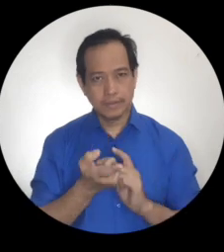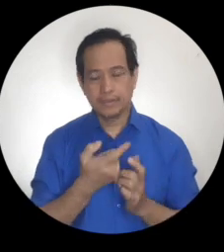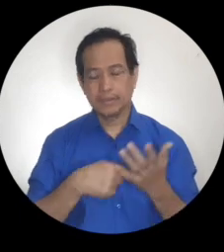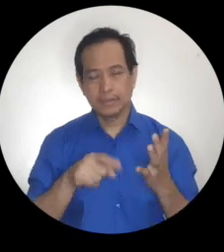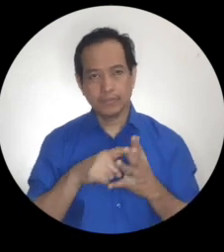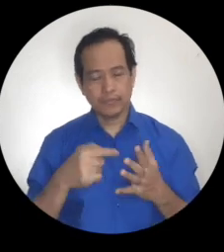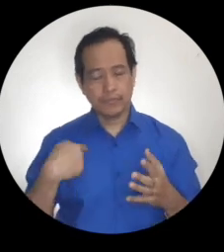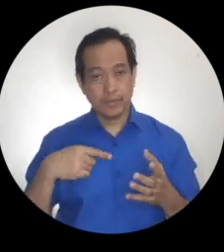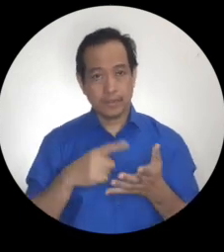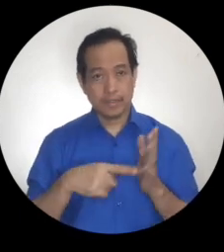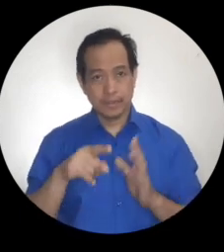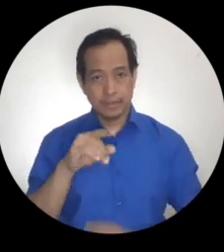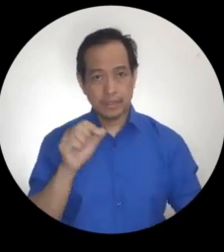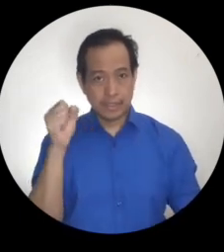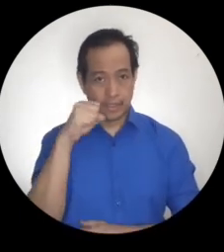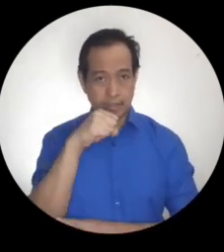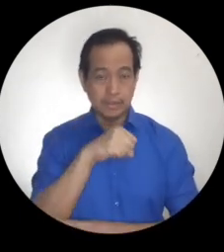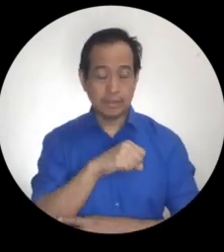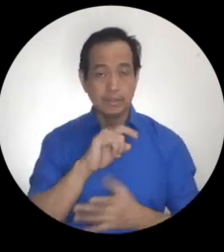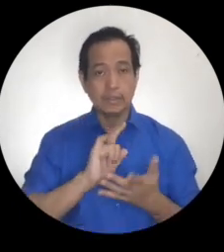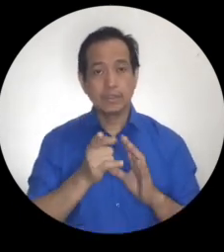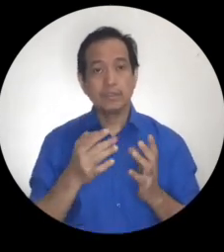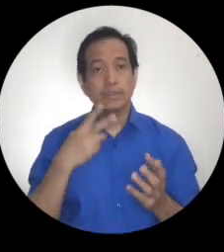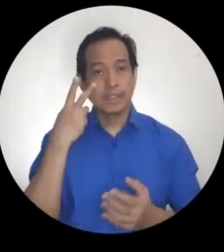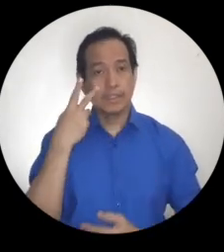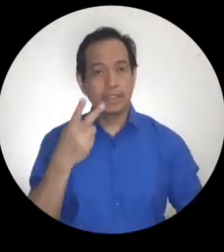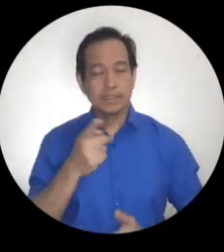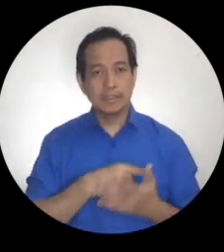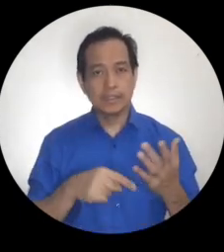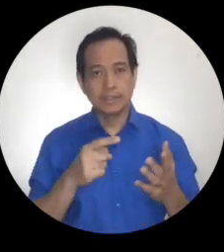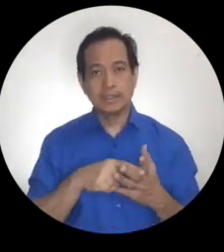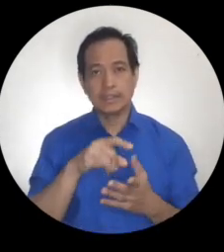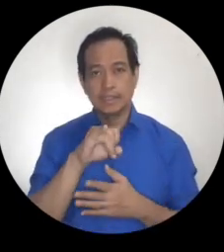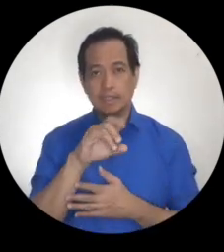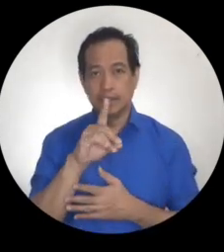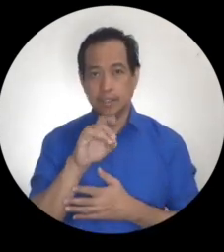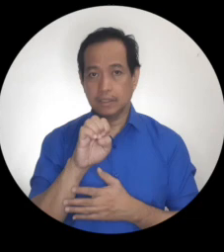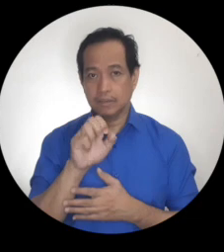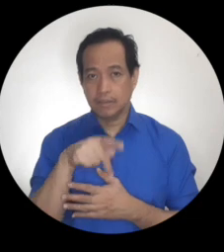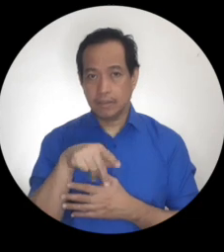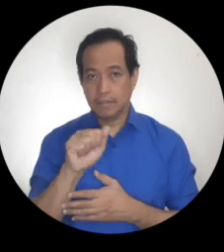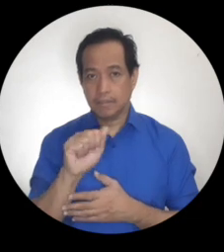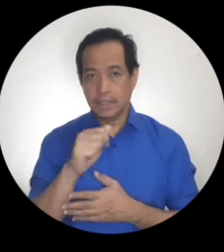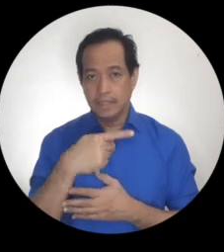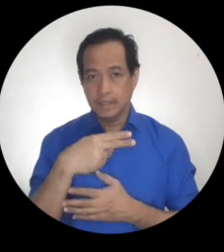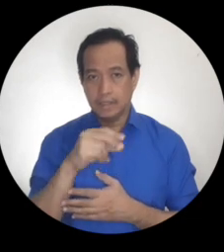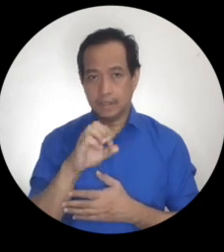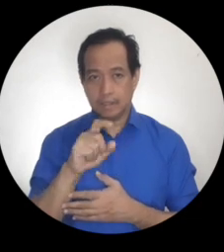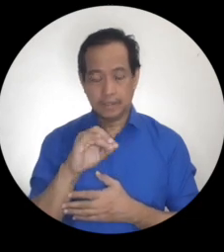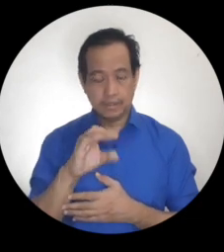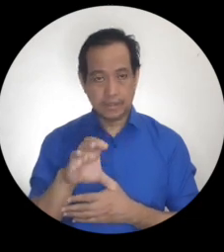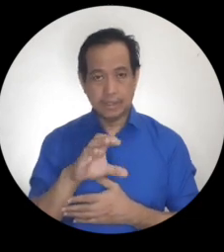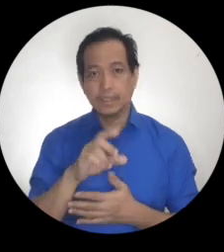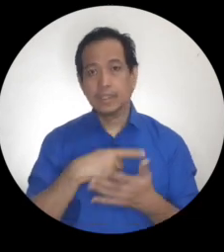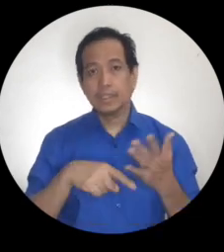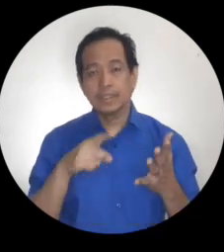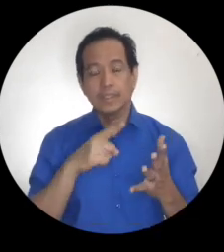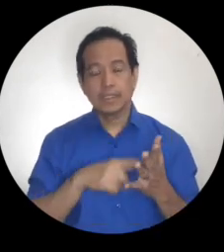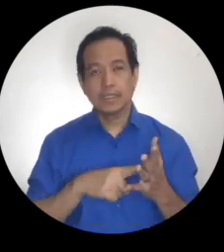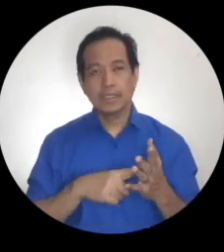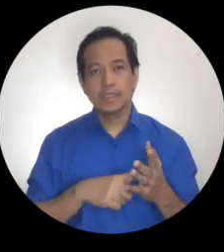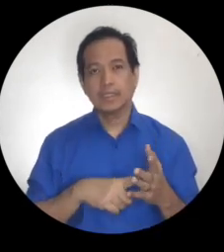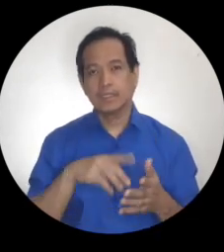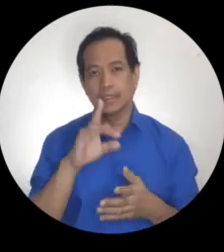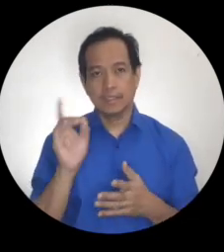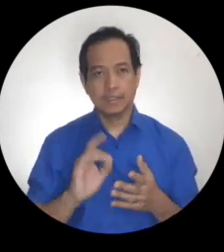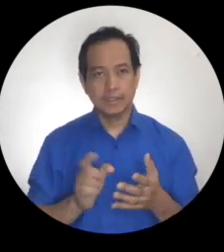ay nagkakaroon ng scoliosis. Pero ang pinakamadalas nating nakikita ay yung tinatawag na idiopathic scoliosis. 80% of the time,